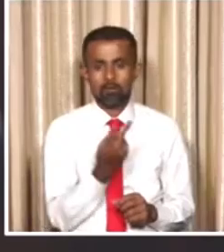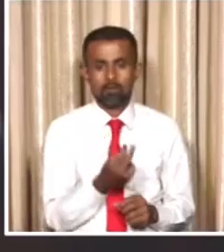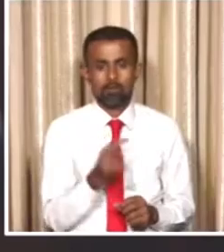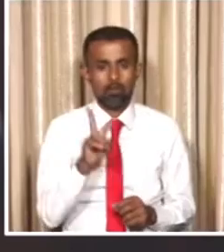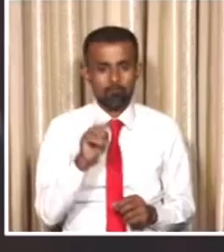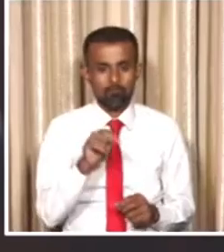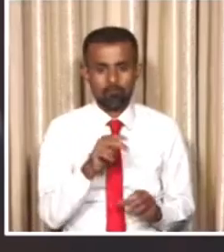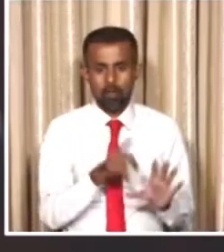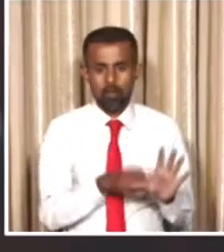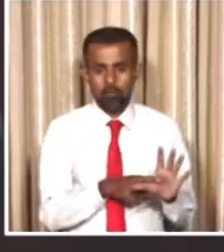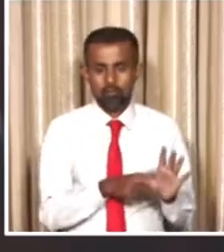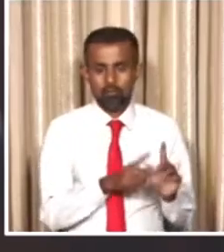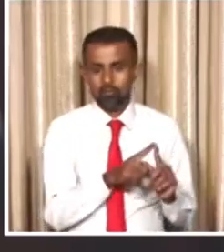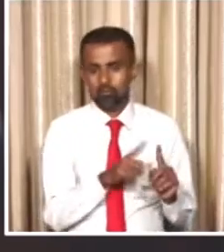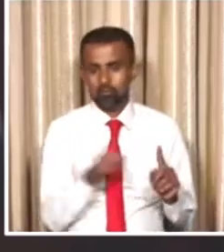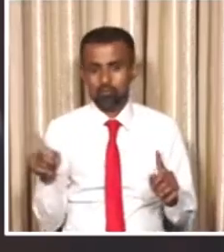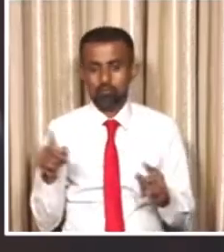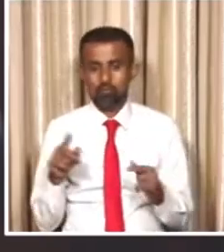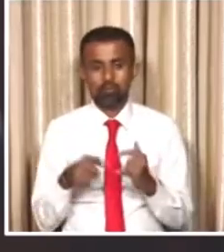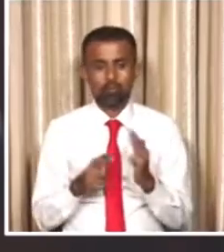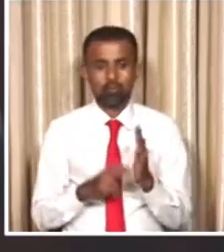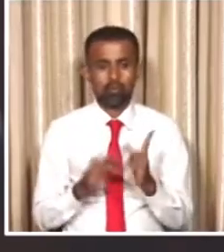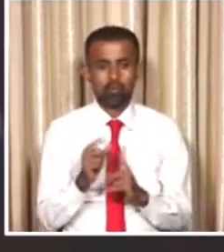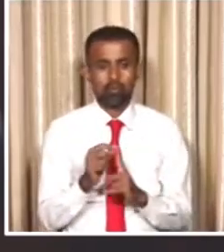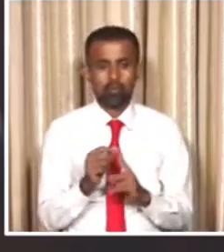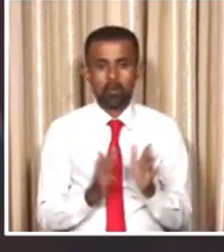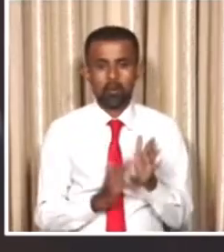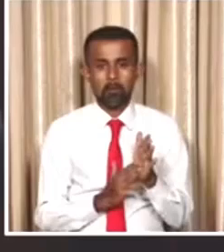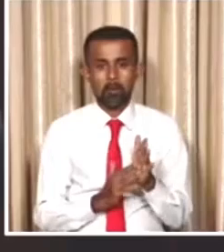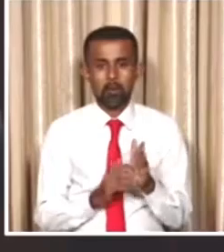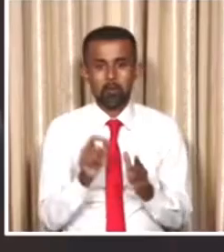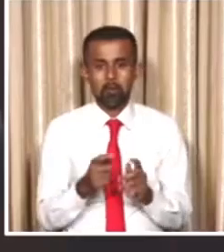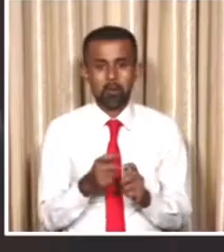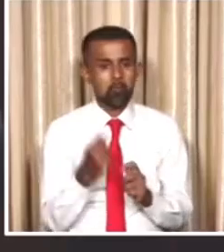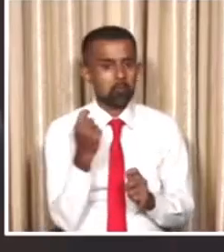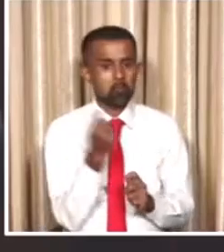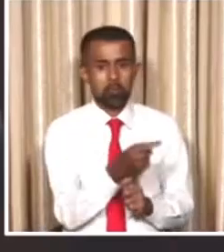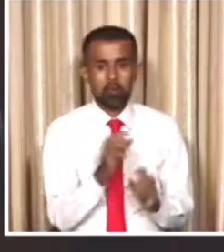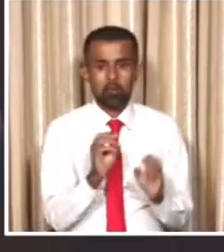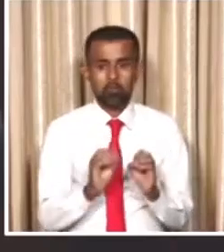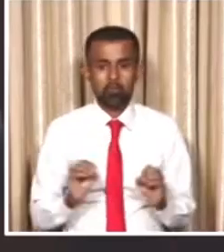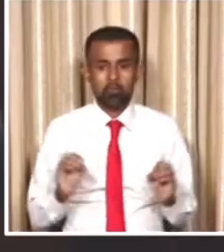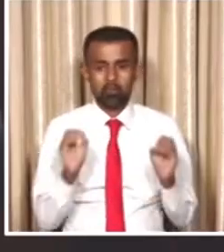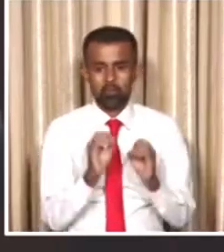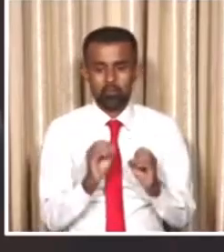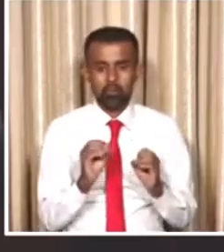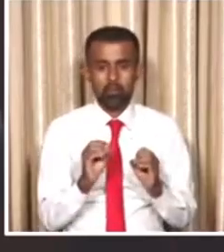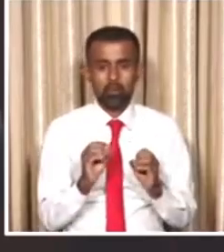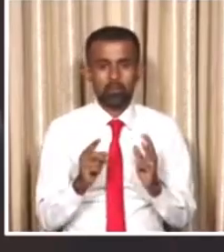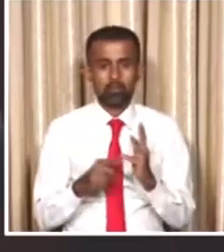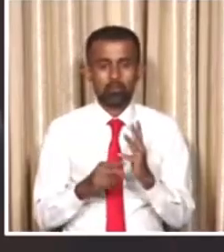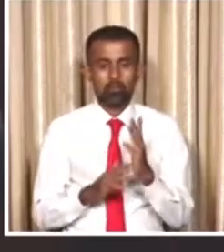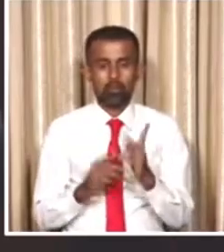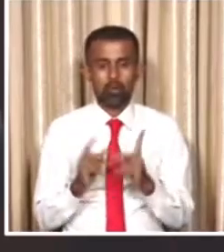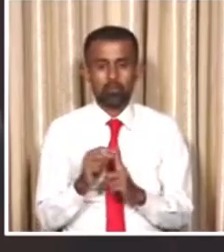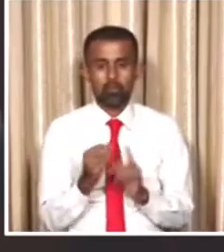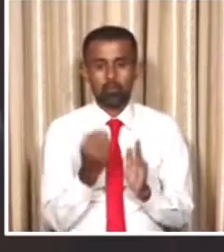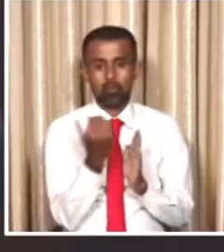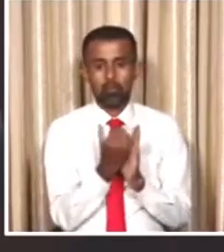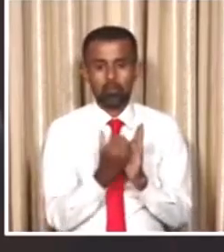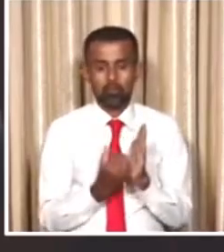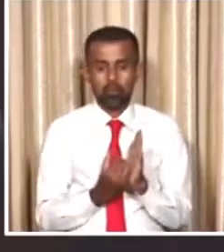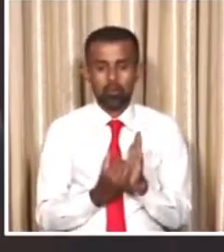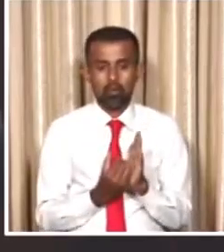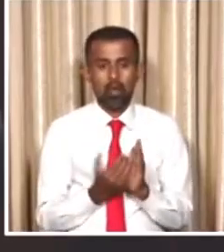2020 ඉඳලා අපි එක්සත් ජාතික පක්ෂයට සමාජීය ගාස්තු ගෙවලා නැහැ. එක්සත් ජාතික පක්ෂයේ ව්‍යවස්ථාවේ තියෙන්නේ